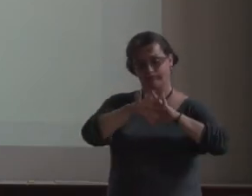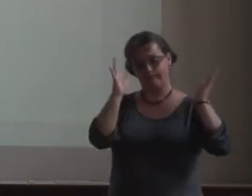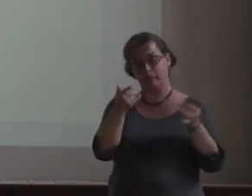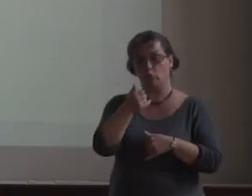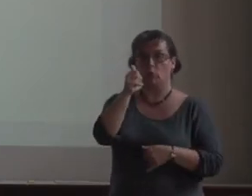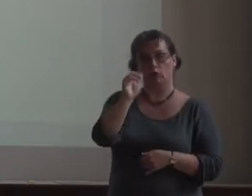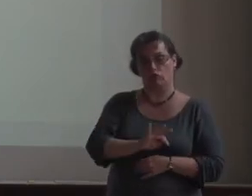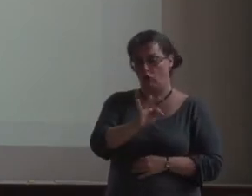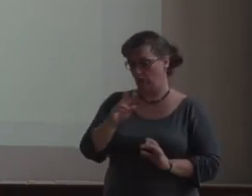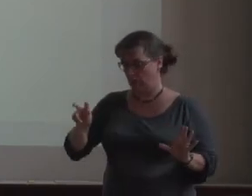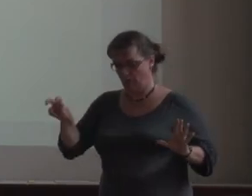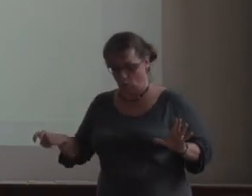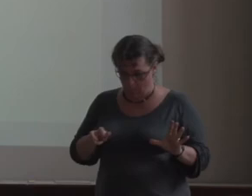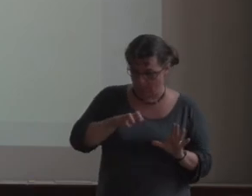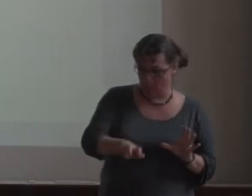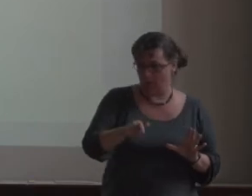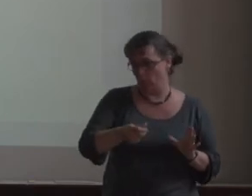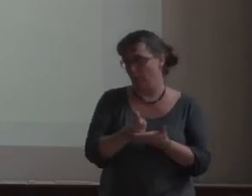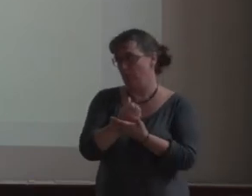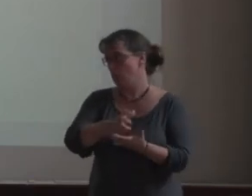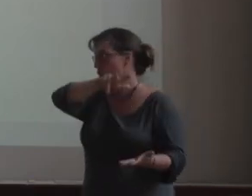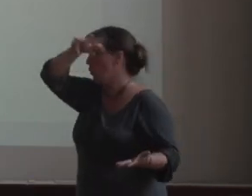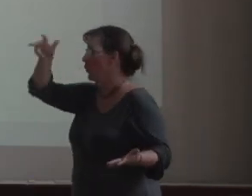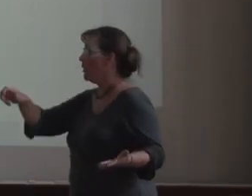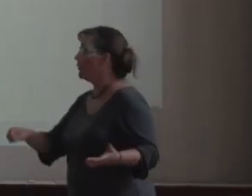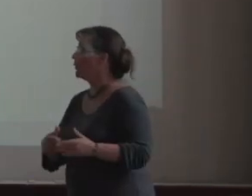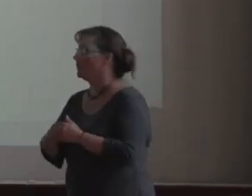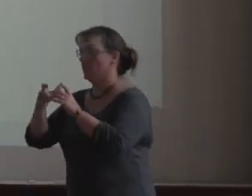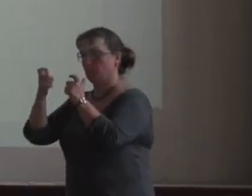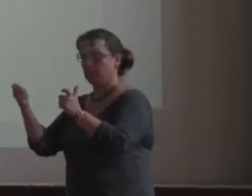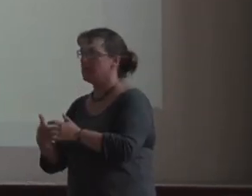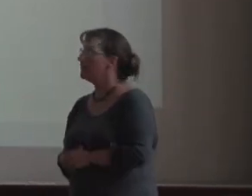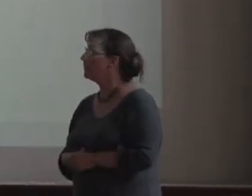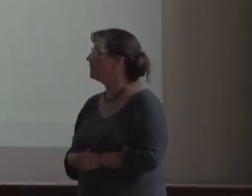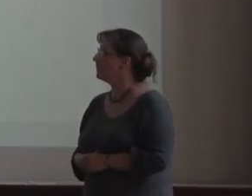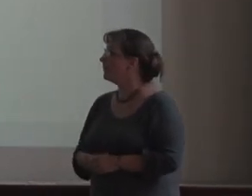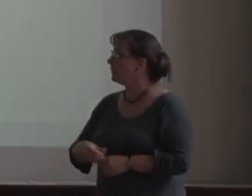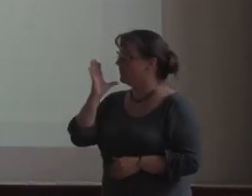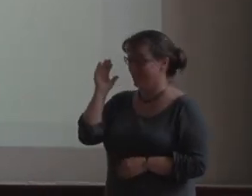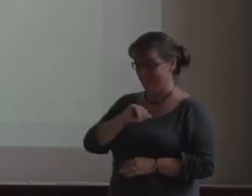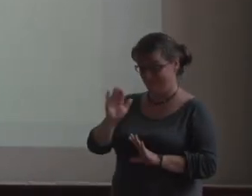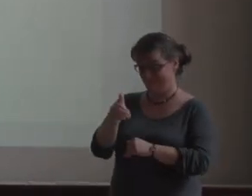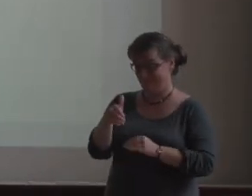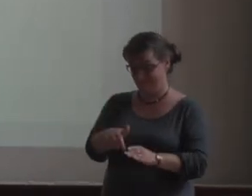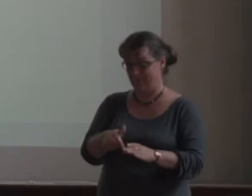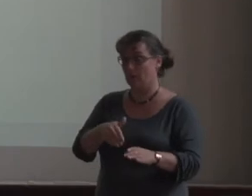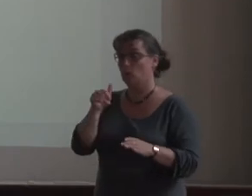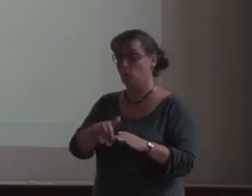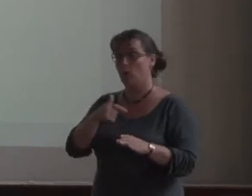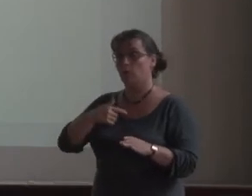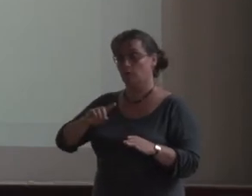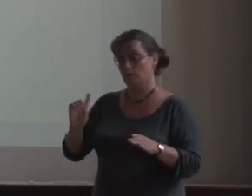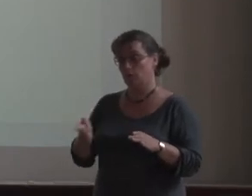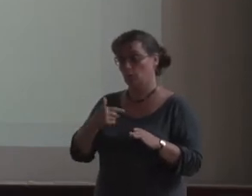Donc, et c'est dans ce boîtier de télémétrie que nous, on a écrit tous nos